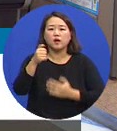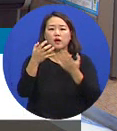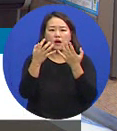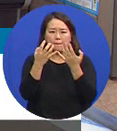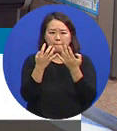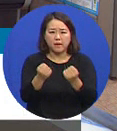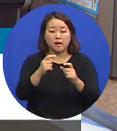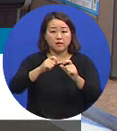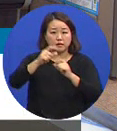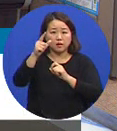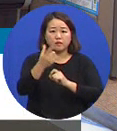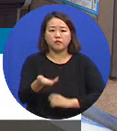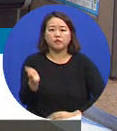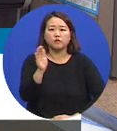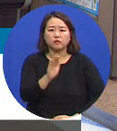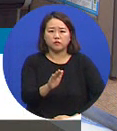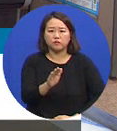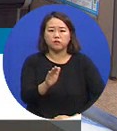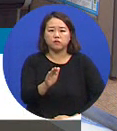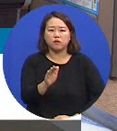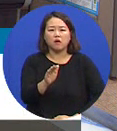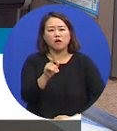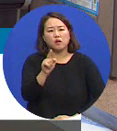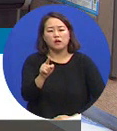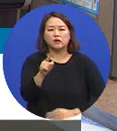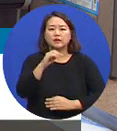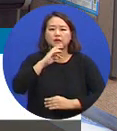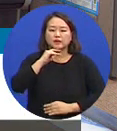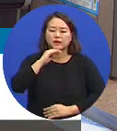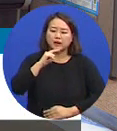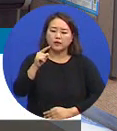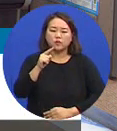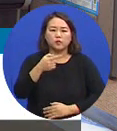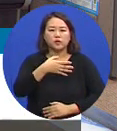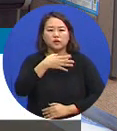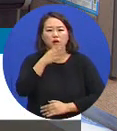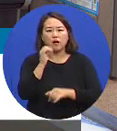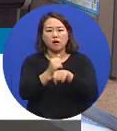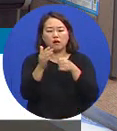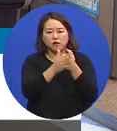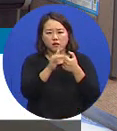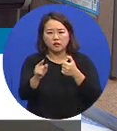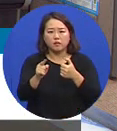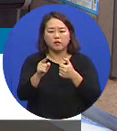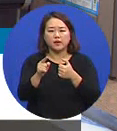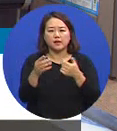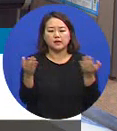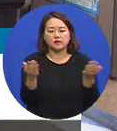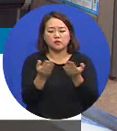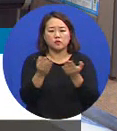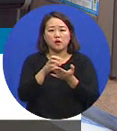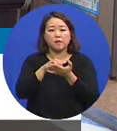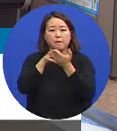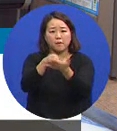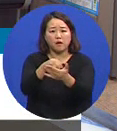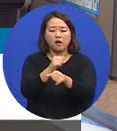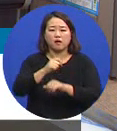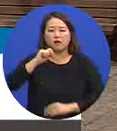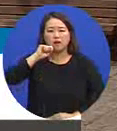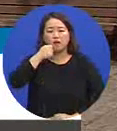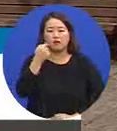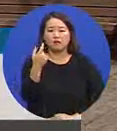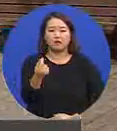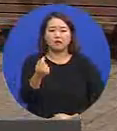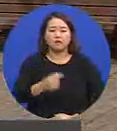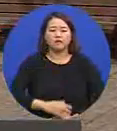추측 많은 사람들이 근데 이제 나이가 그렇다 보니까 되게 어려운 것